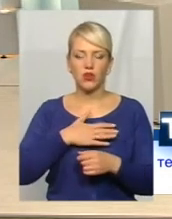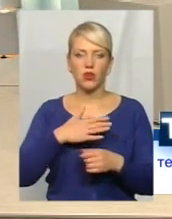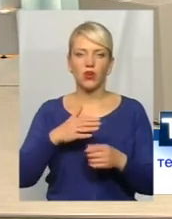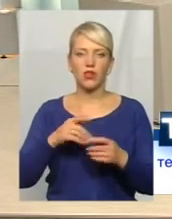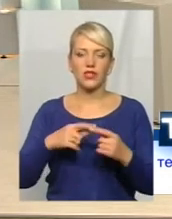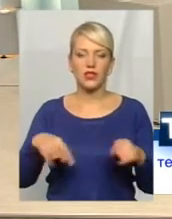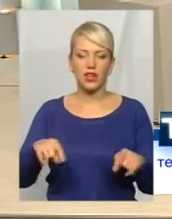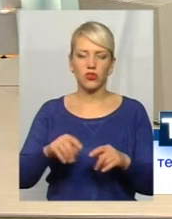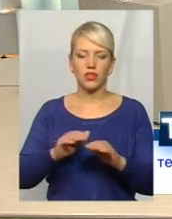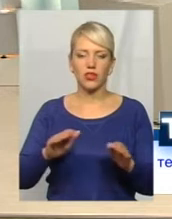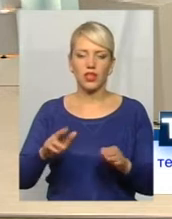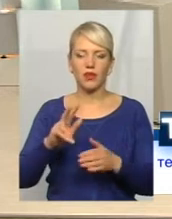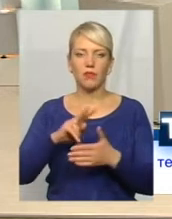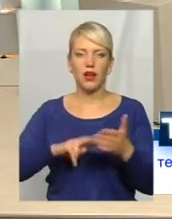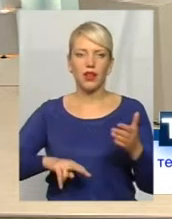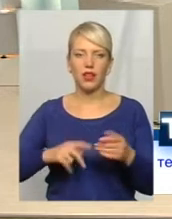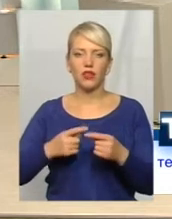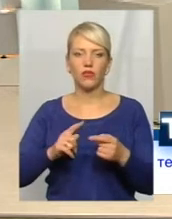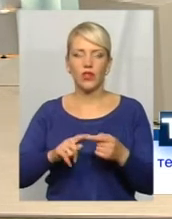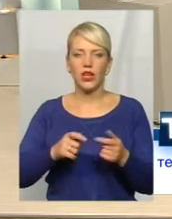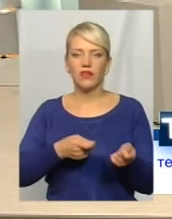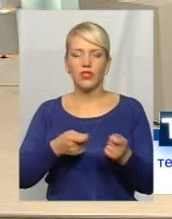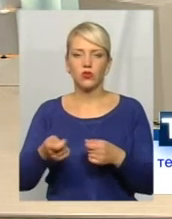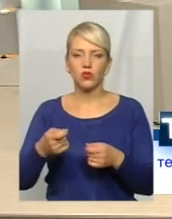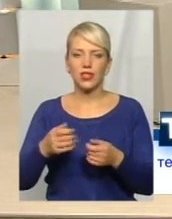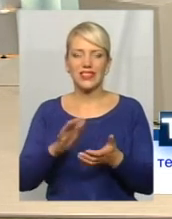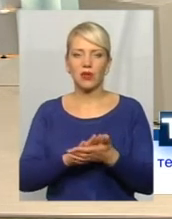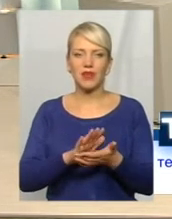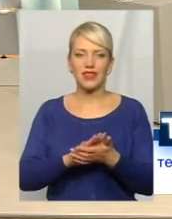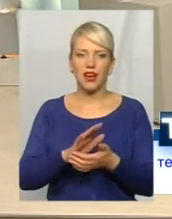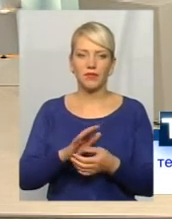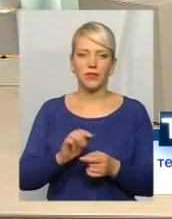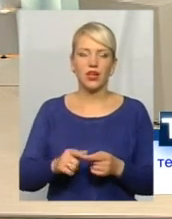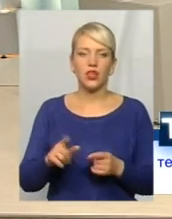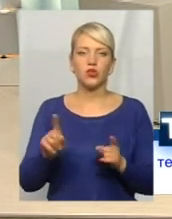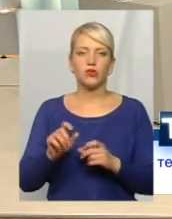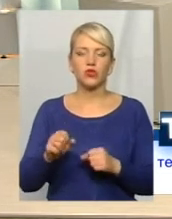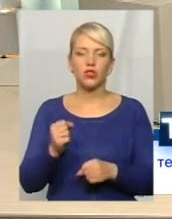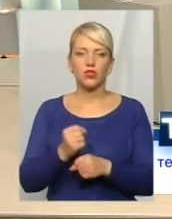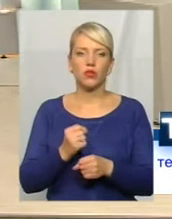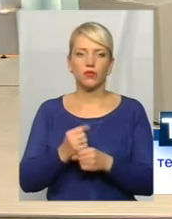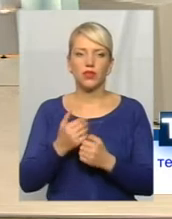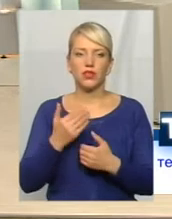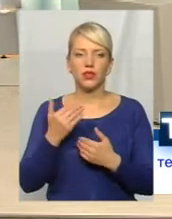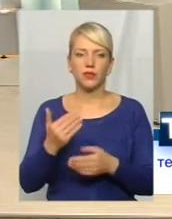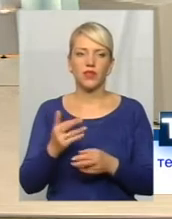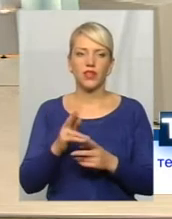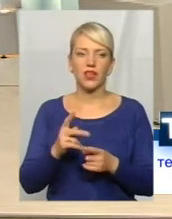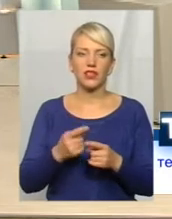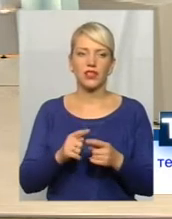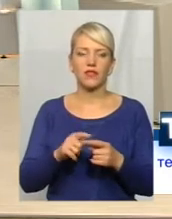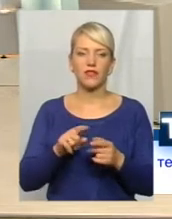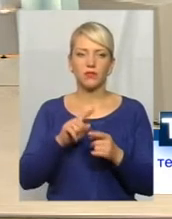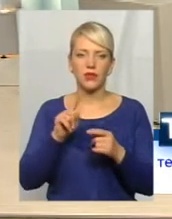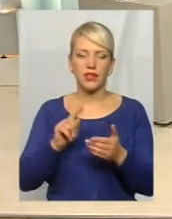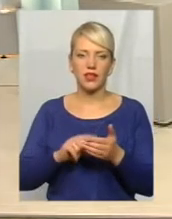сміття на той контейнерний майданчик, так, привозять туди сміття. А що можна зробити? Ну, у нас яким чином вирішити пані, питання? Так, пані